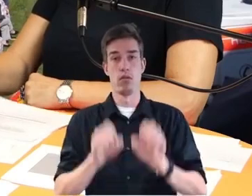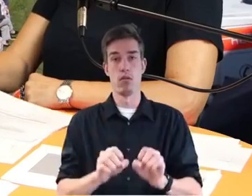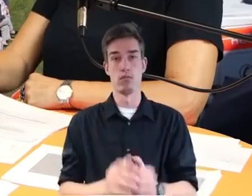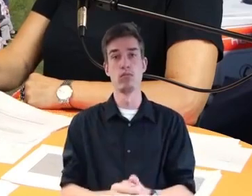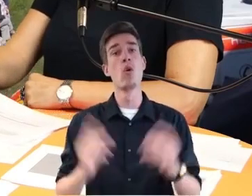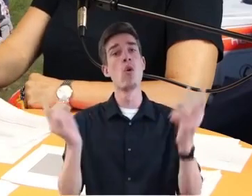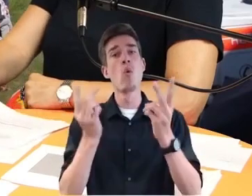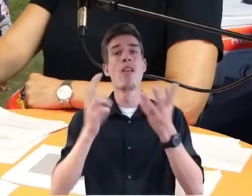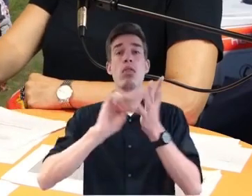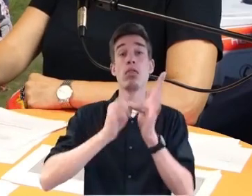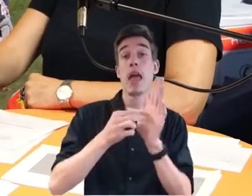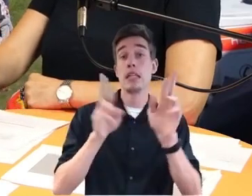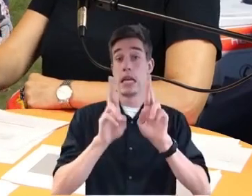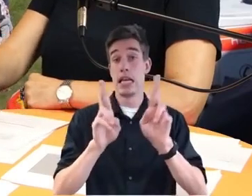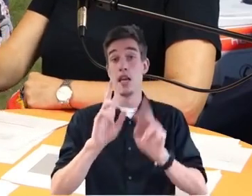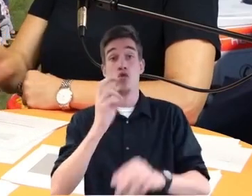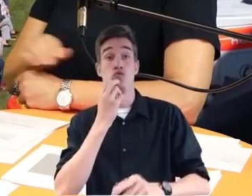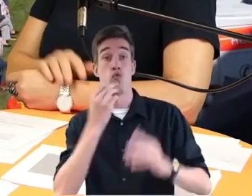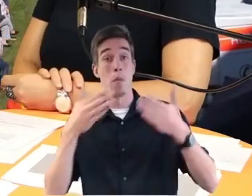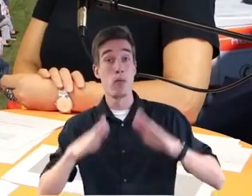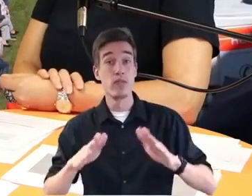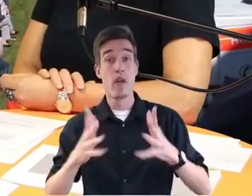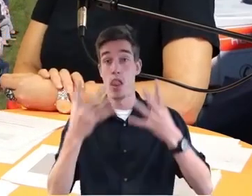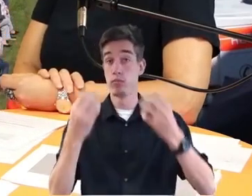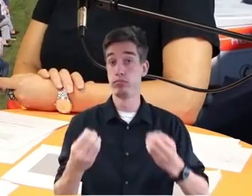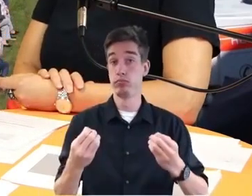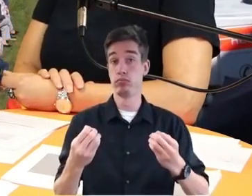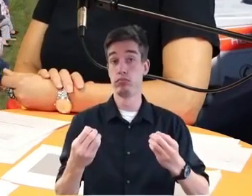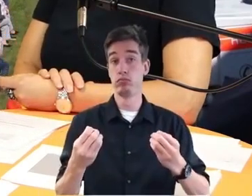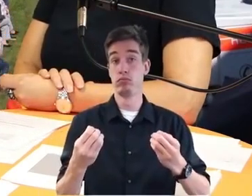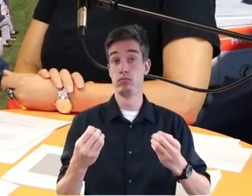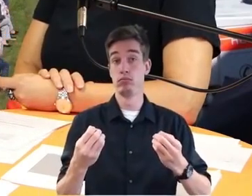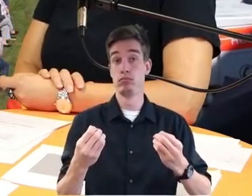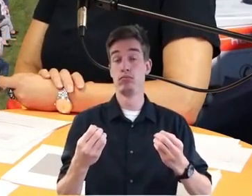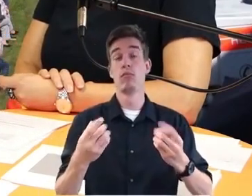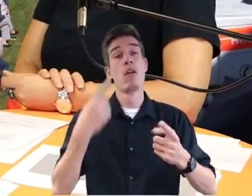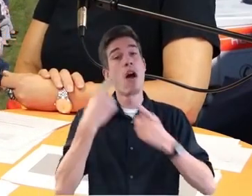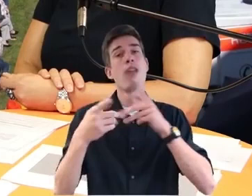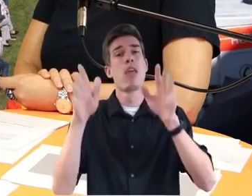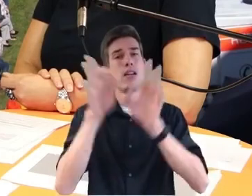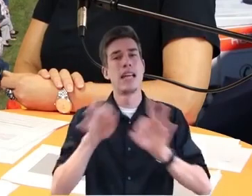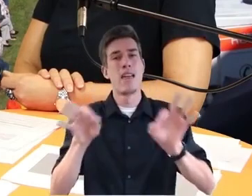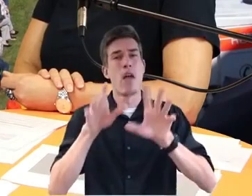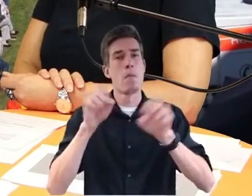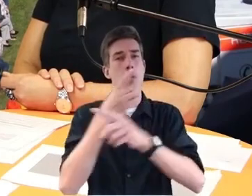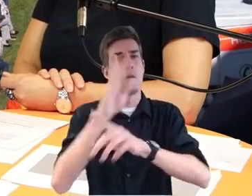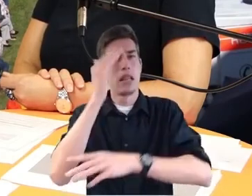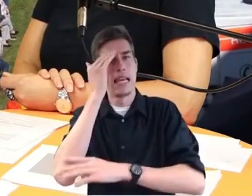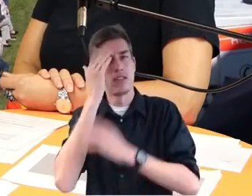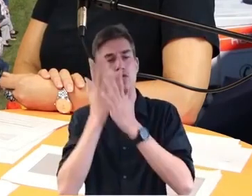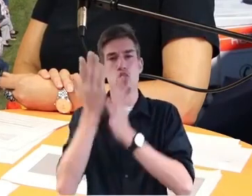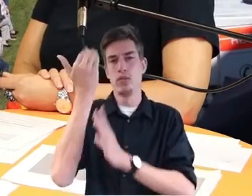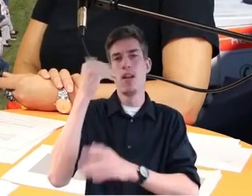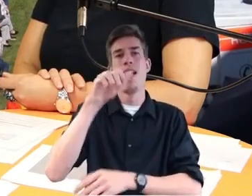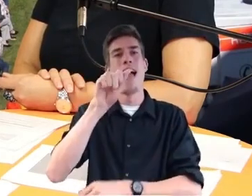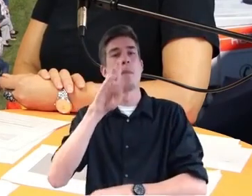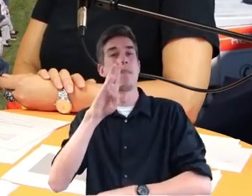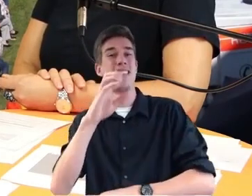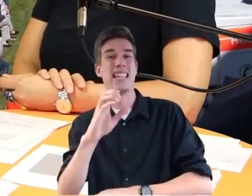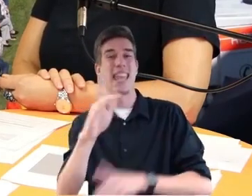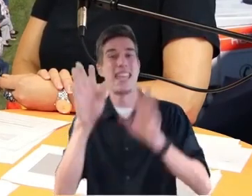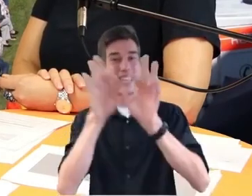technische Risiken wie beispielsweise Stromausfall oder CBRN-Gefahren. Das kennt der ein oder andere vielleicht noch als